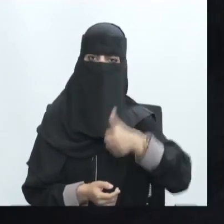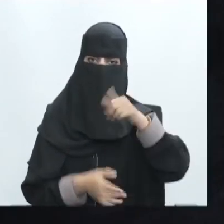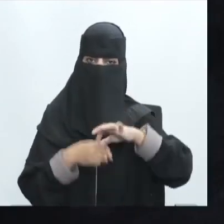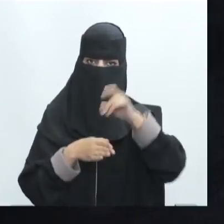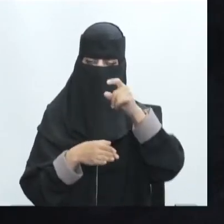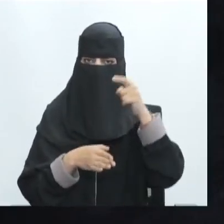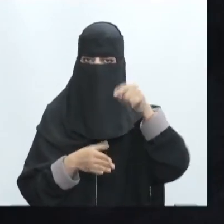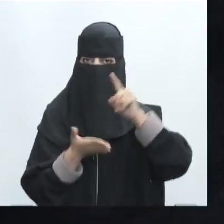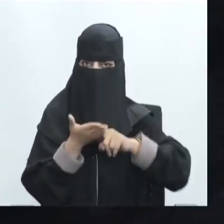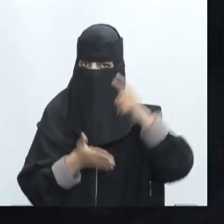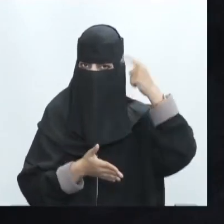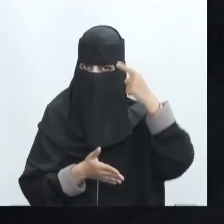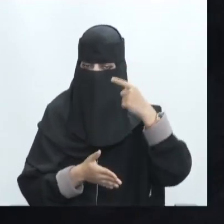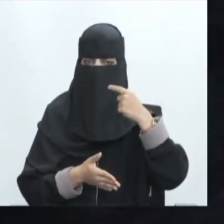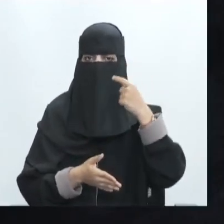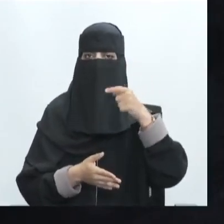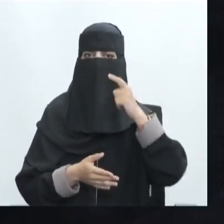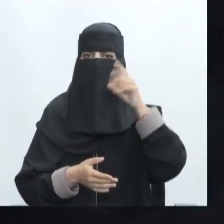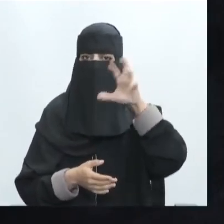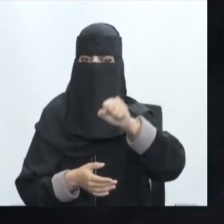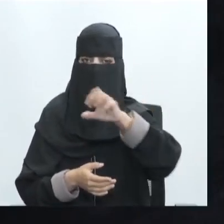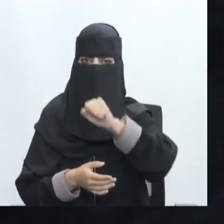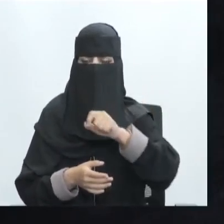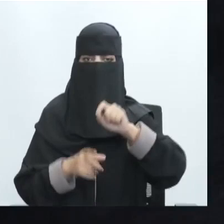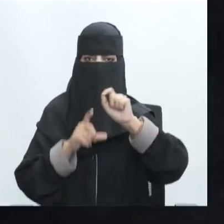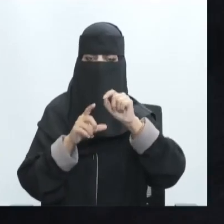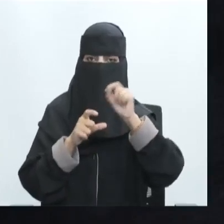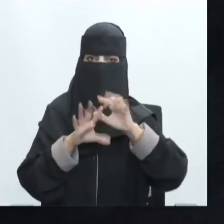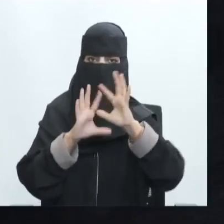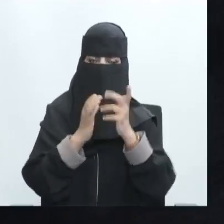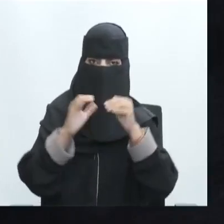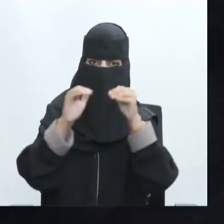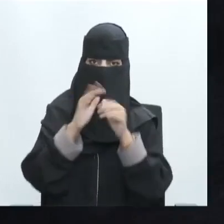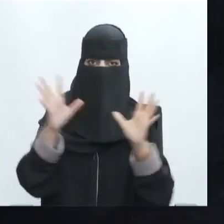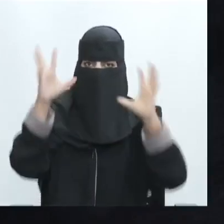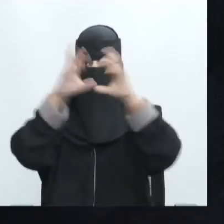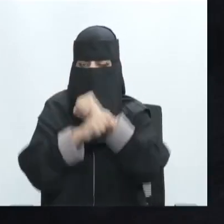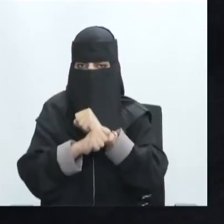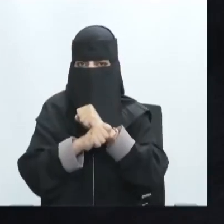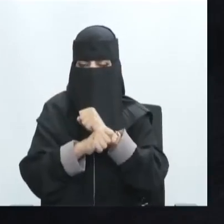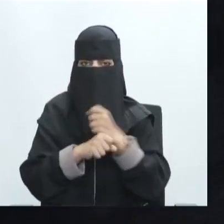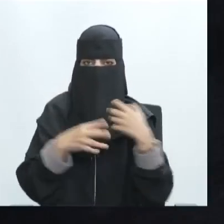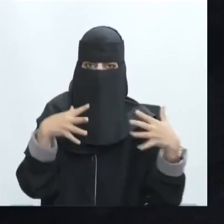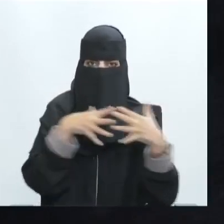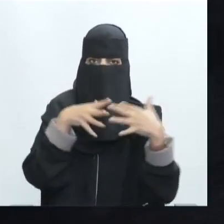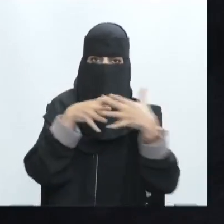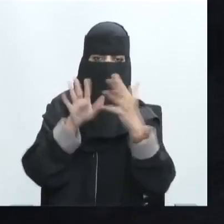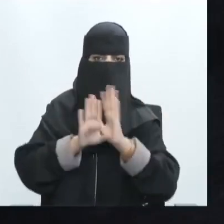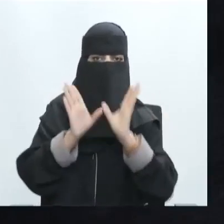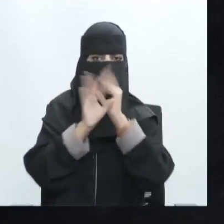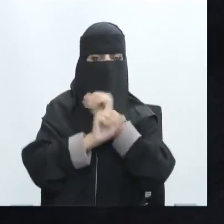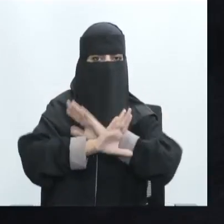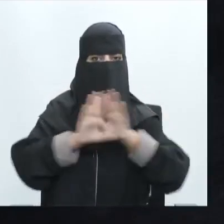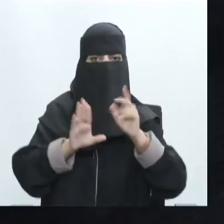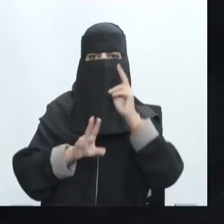ويكتشف ويستكشف وهو في غرفه مغلقه لم يخالط احد ولم يكتشف العالم ولم